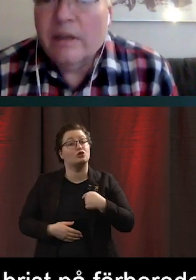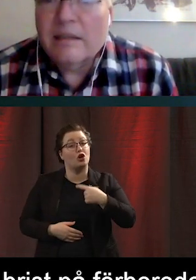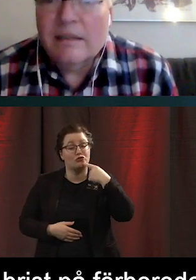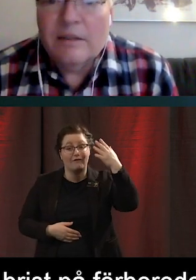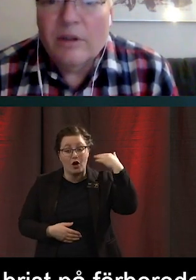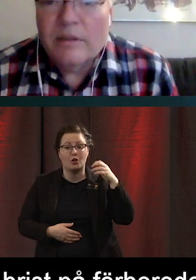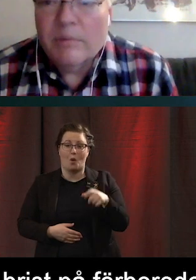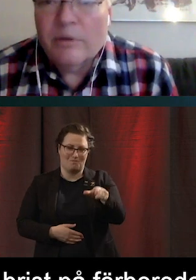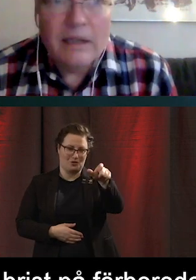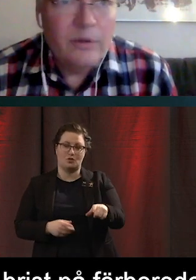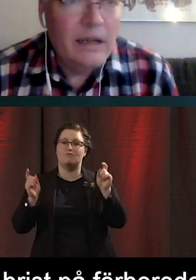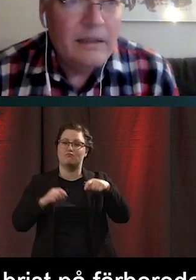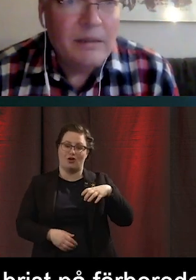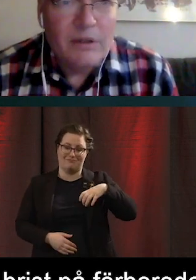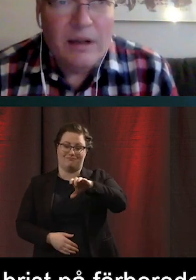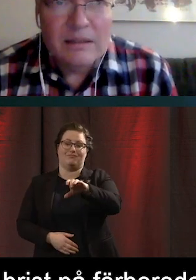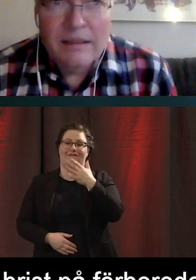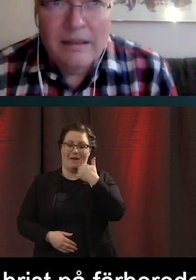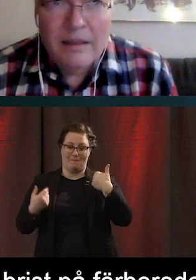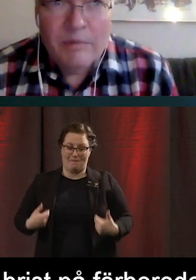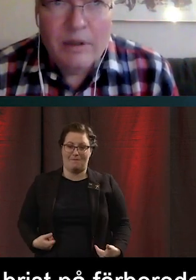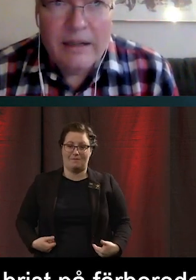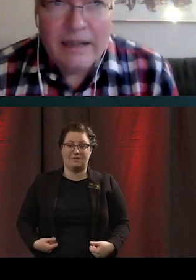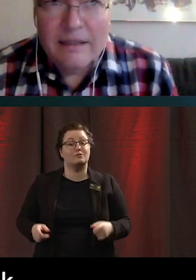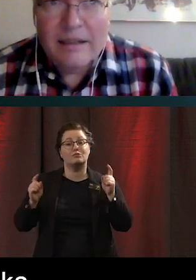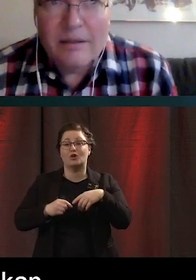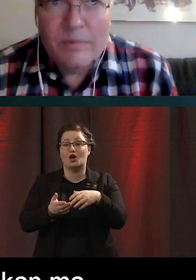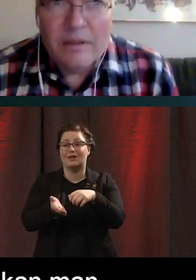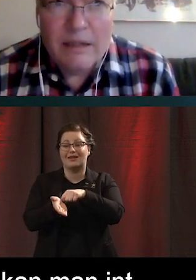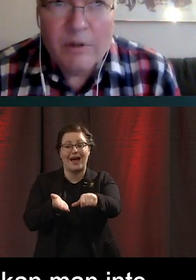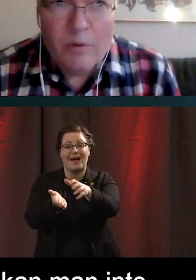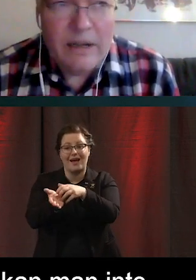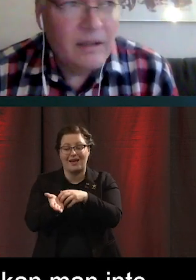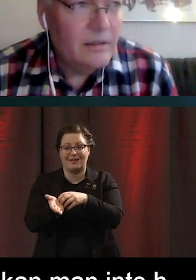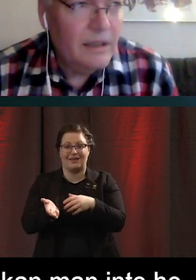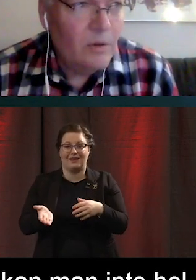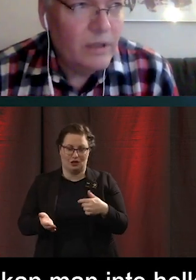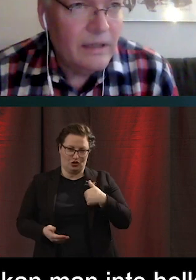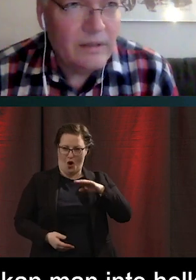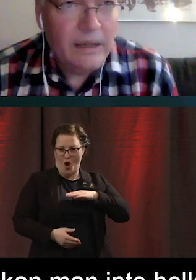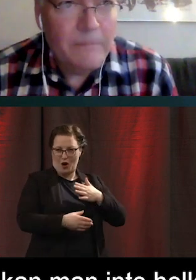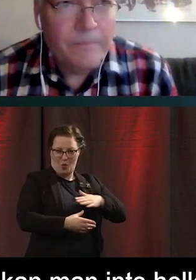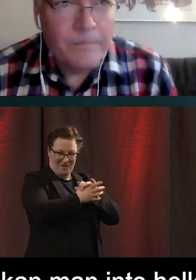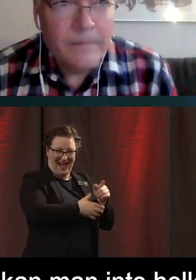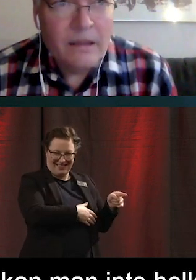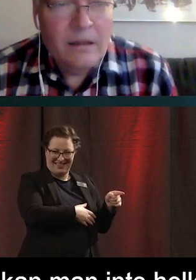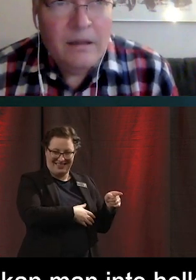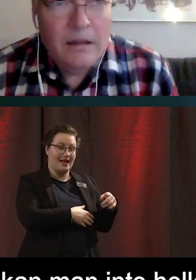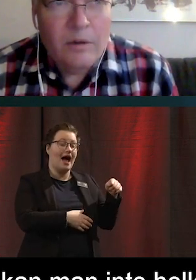identifiera sig digitalt. Ja men du kan du heller inte betala räkningarna. Jag är själv en godmän. Han går till en sån här